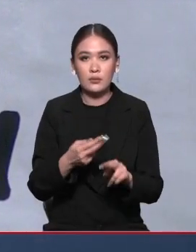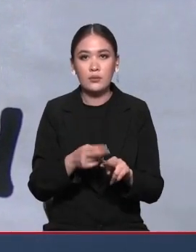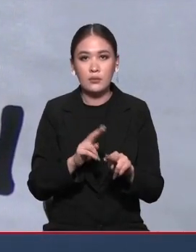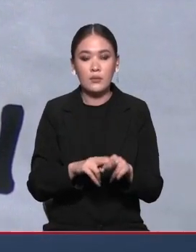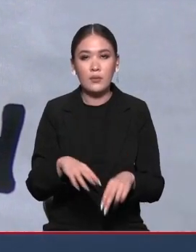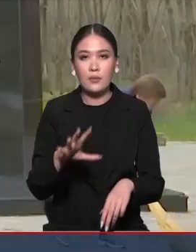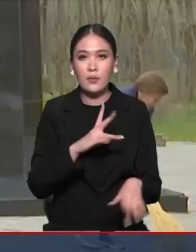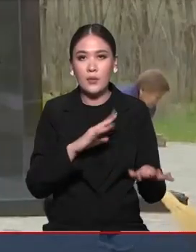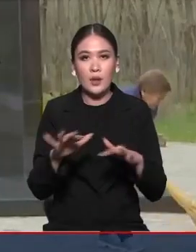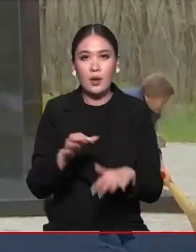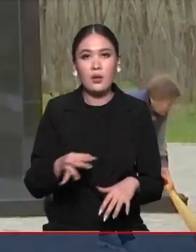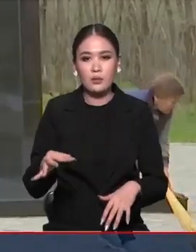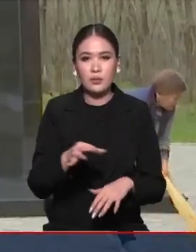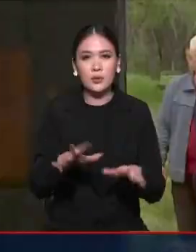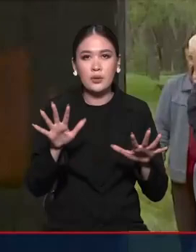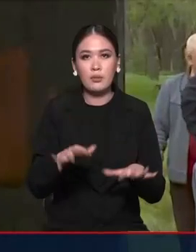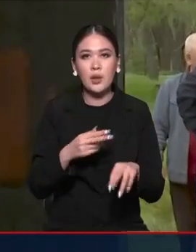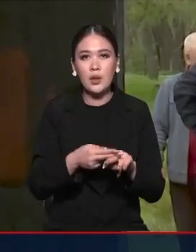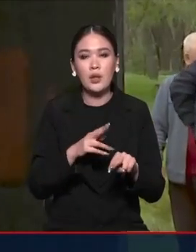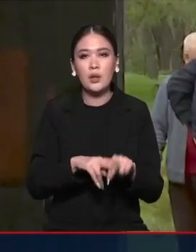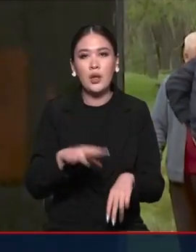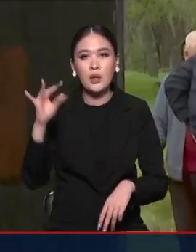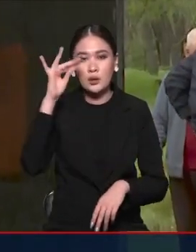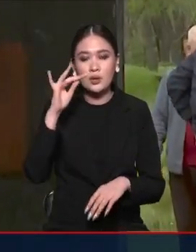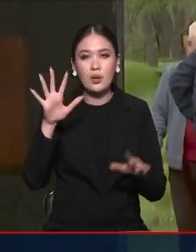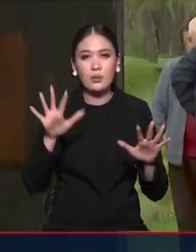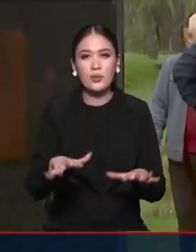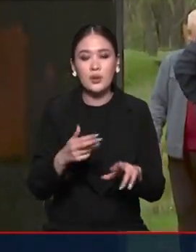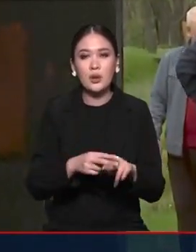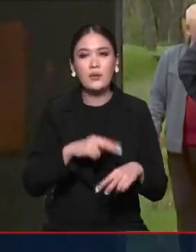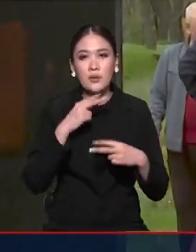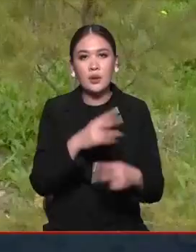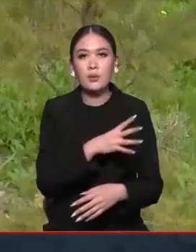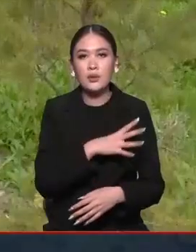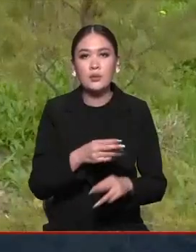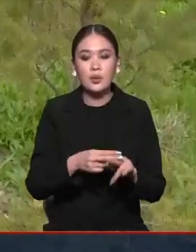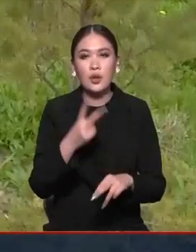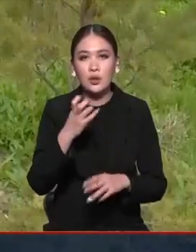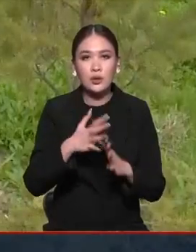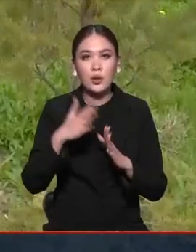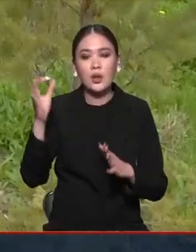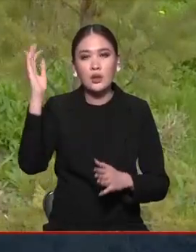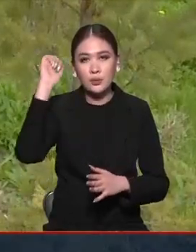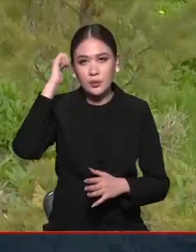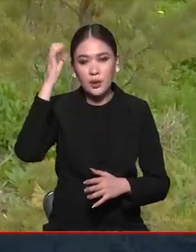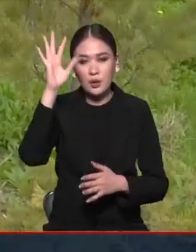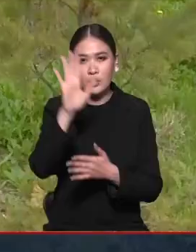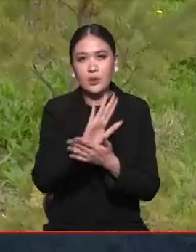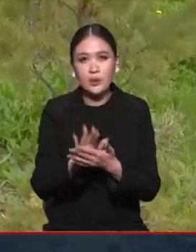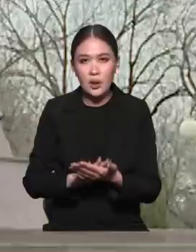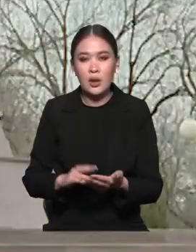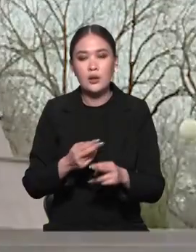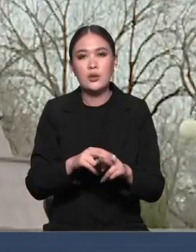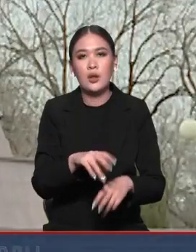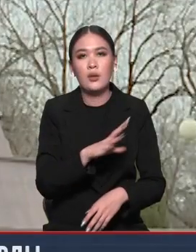Шара барысында облыс аумағындағы мәдени тарихи орындар да назардан тыс қалған жоқ. 200-ден аса ескерткіш маңайы тазартылып,